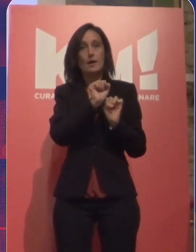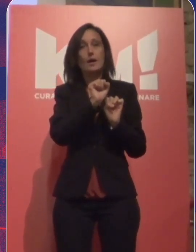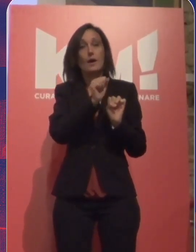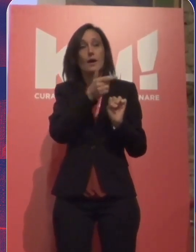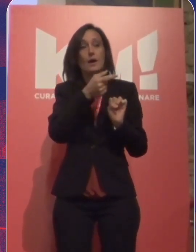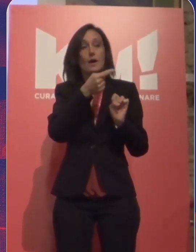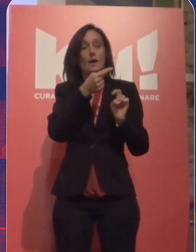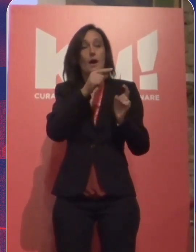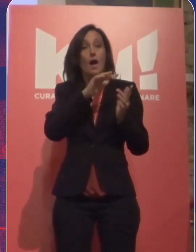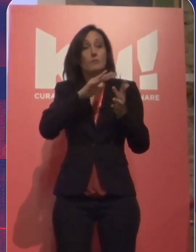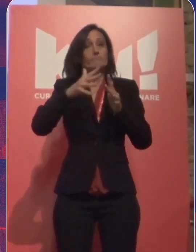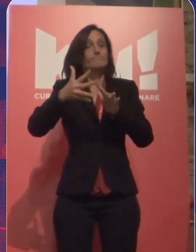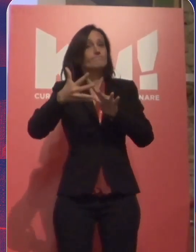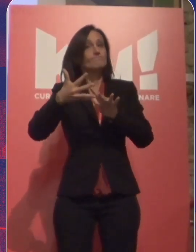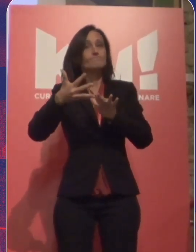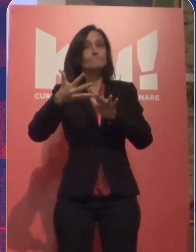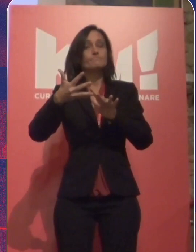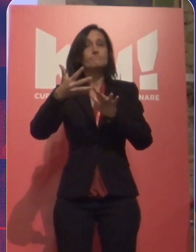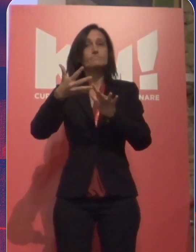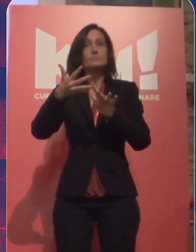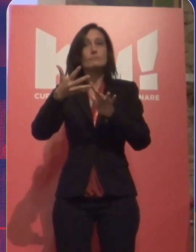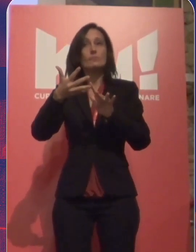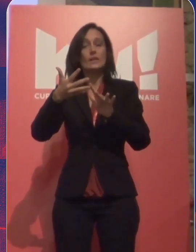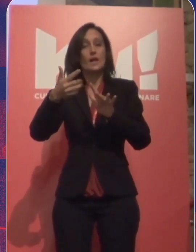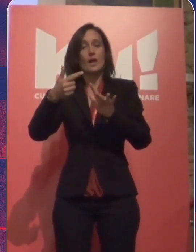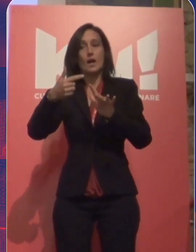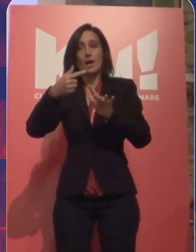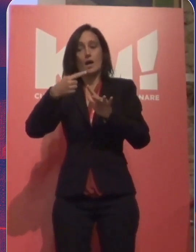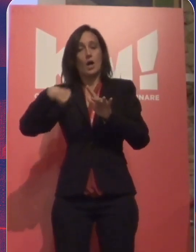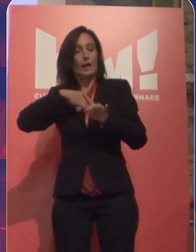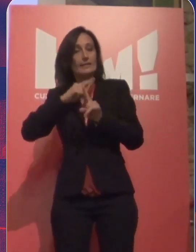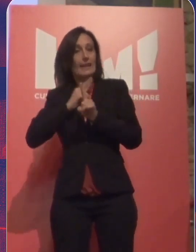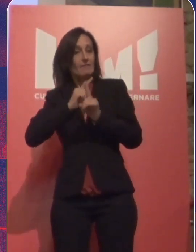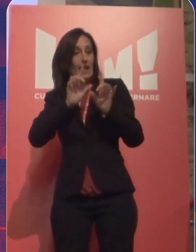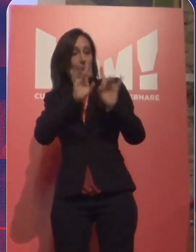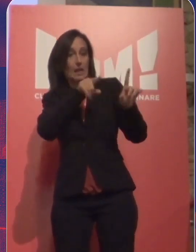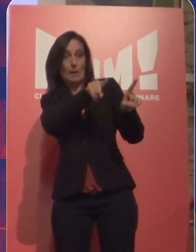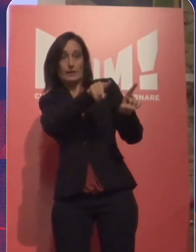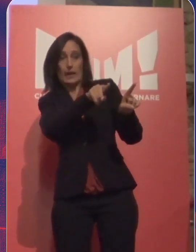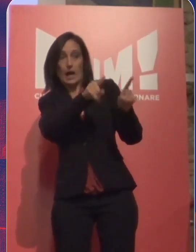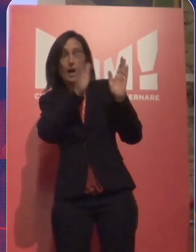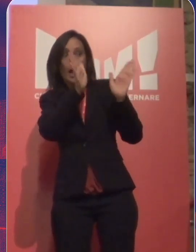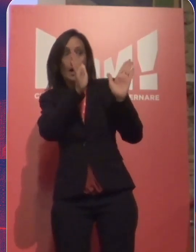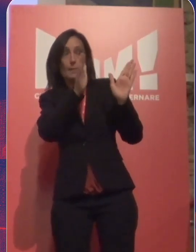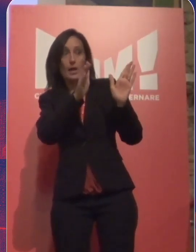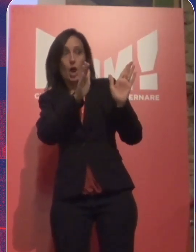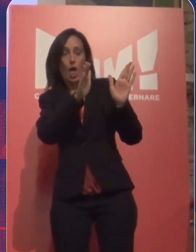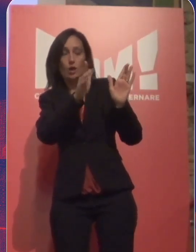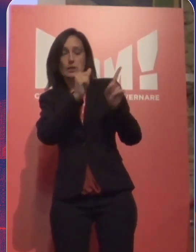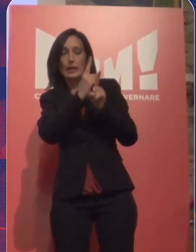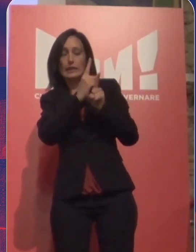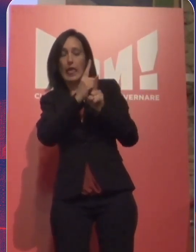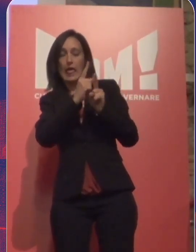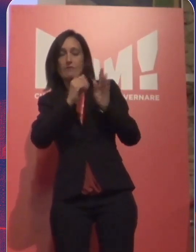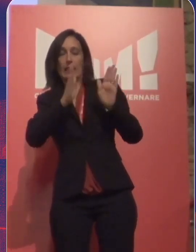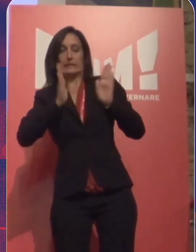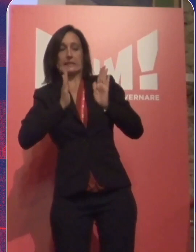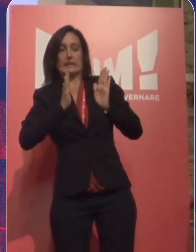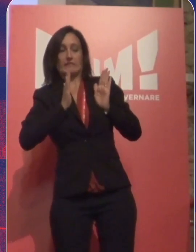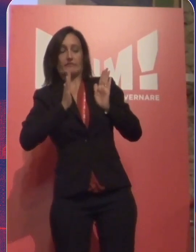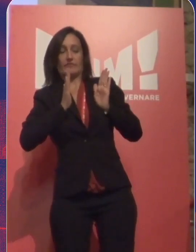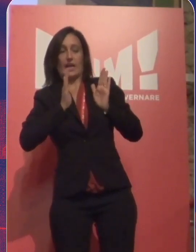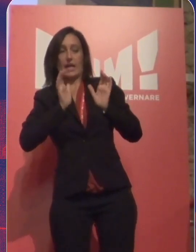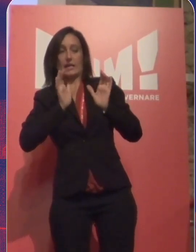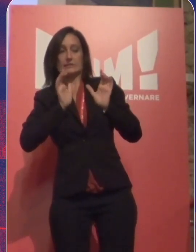della difesa dalla libertà il rafforzamento immunitario diciamo